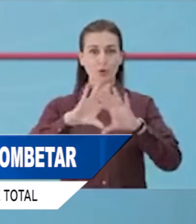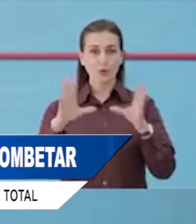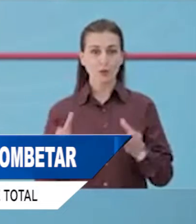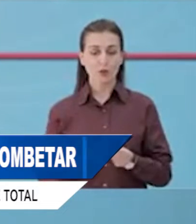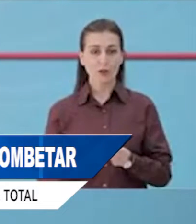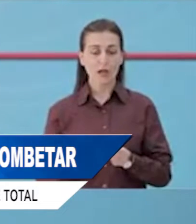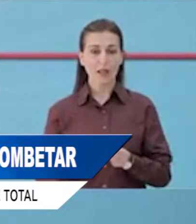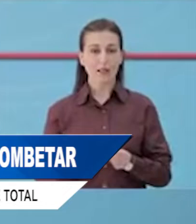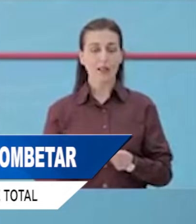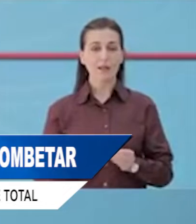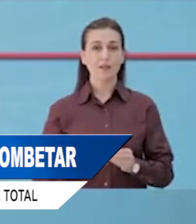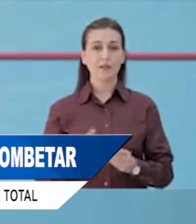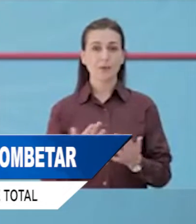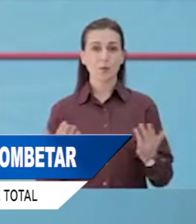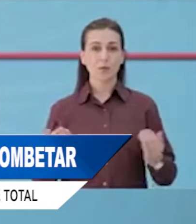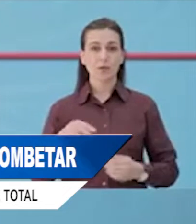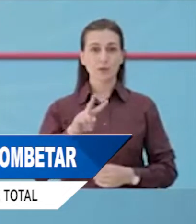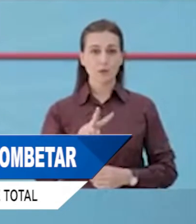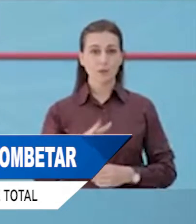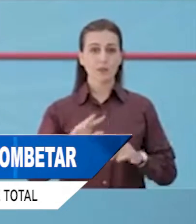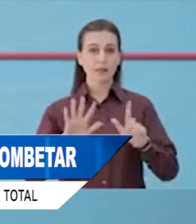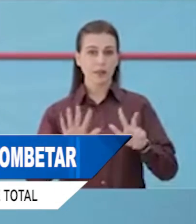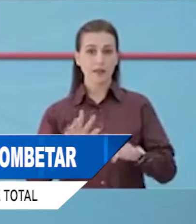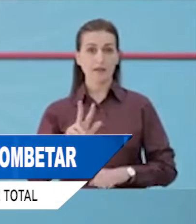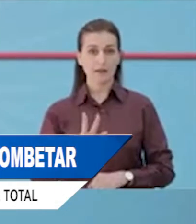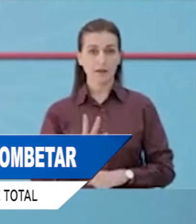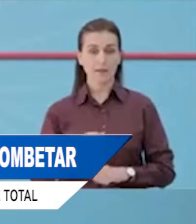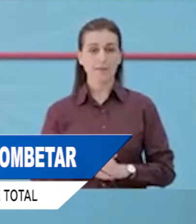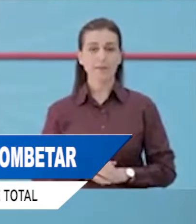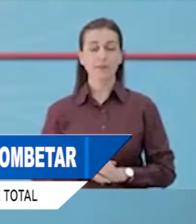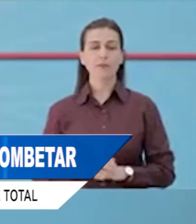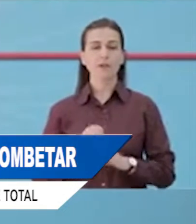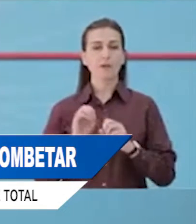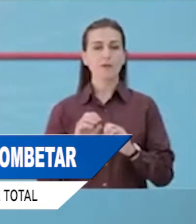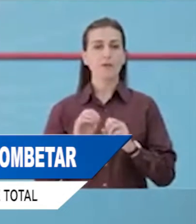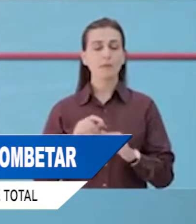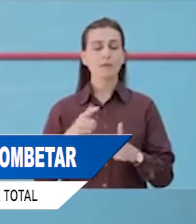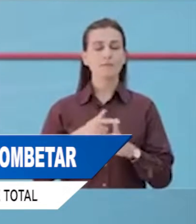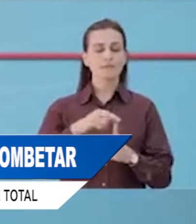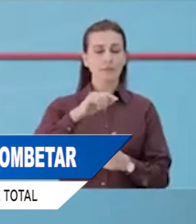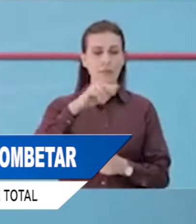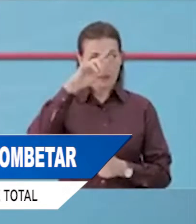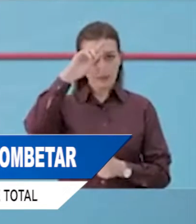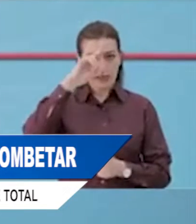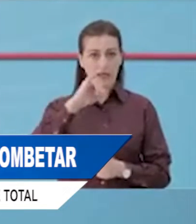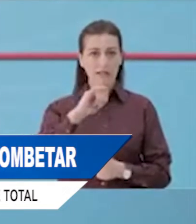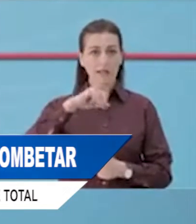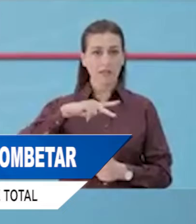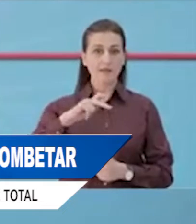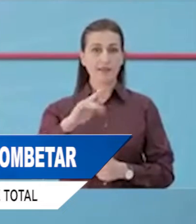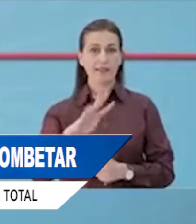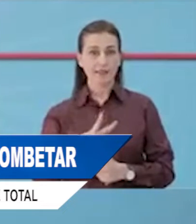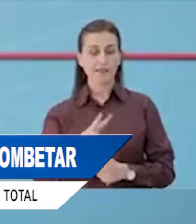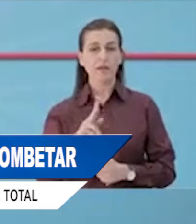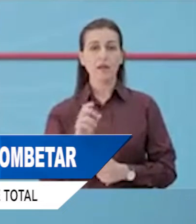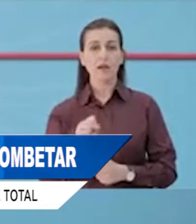këtë të fundit në 283. Ju informojmë se në shërbimin infektiv,